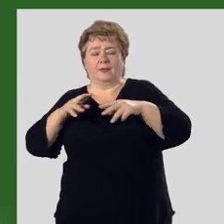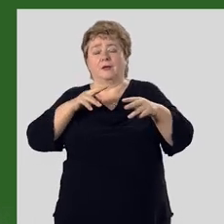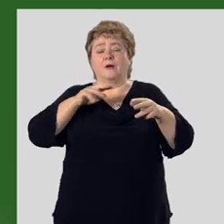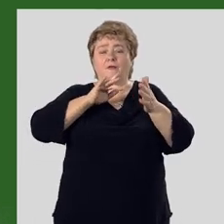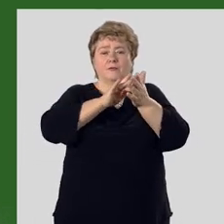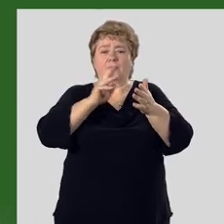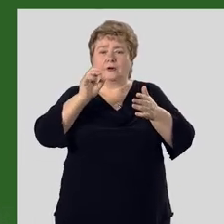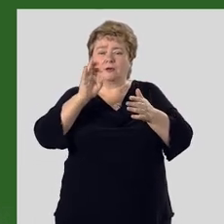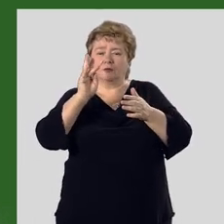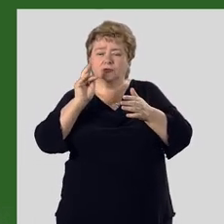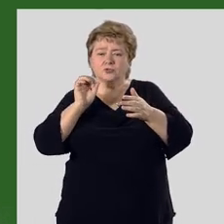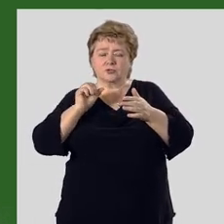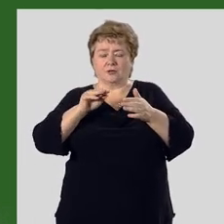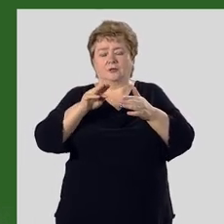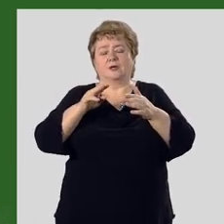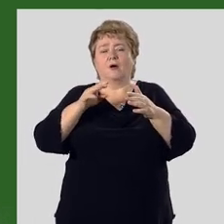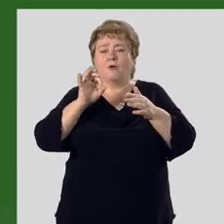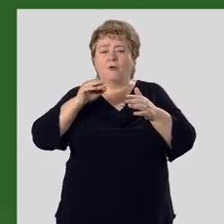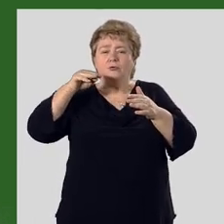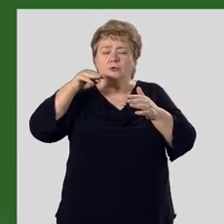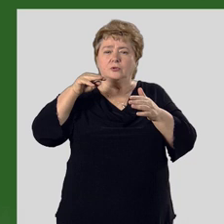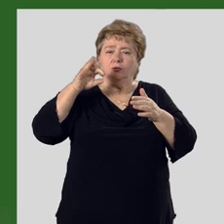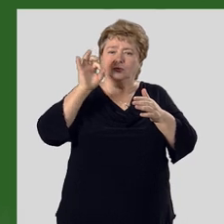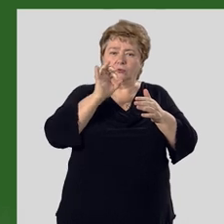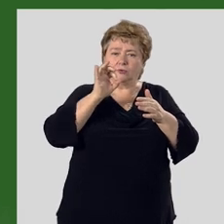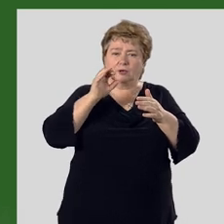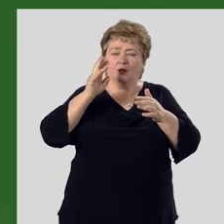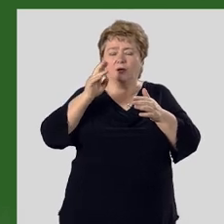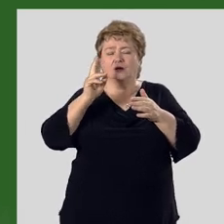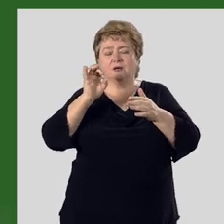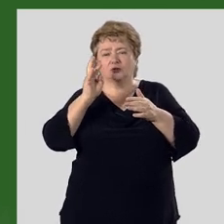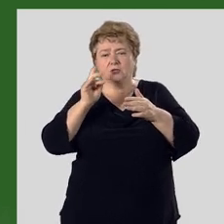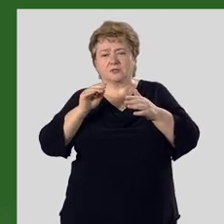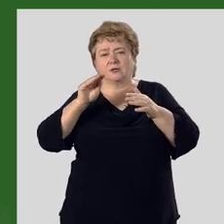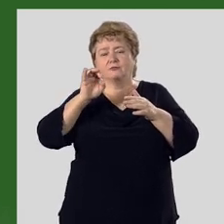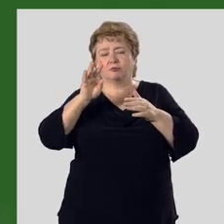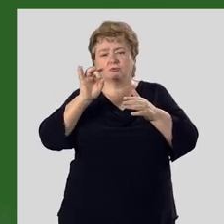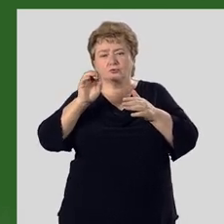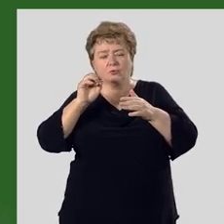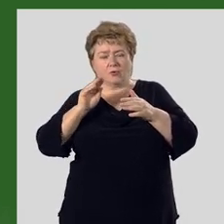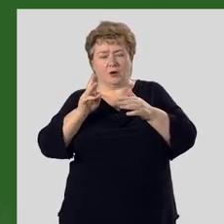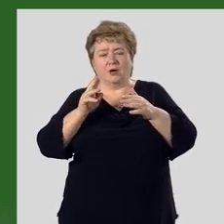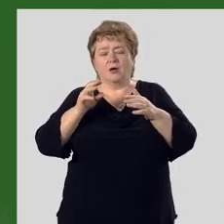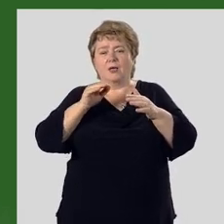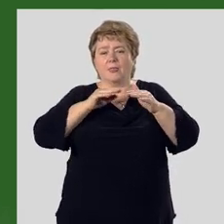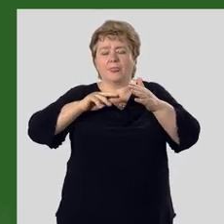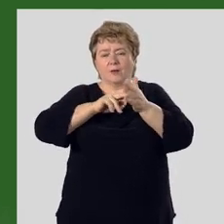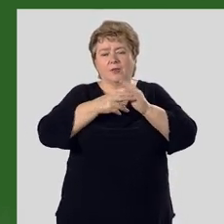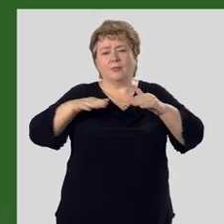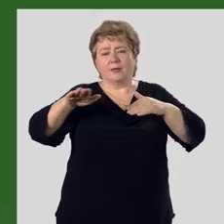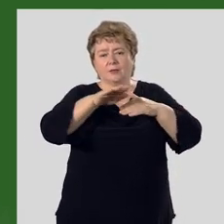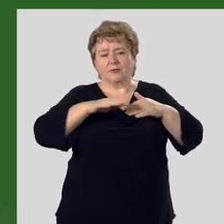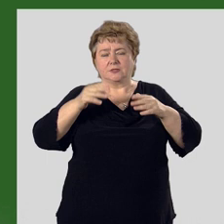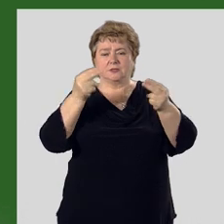в городе Кронштадте от нуля кронштадтского футштока. На планах местности